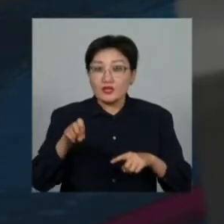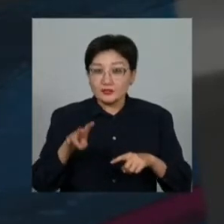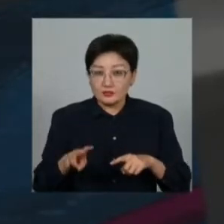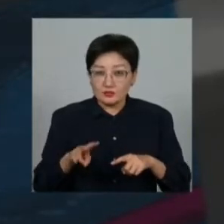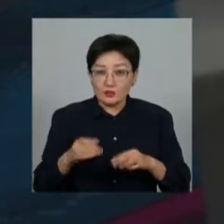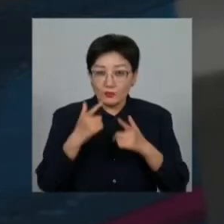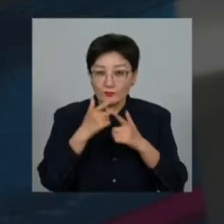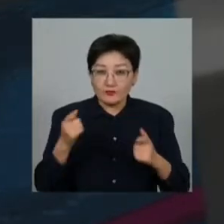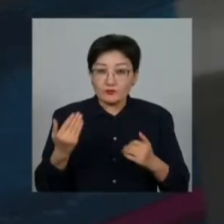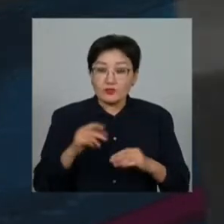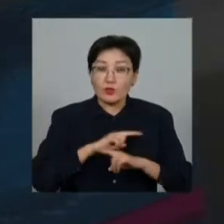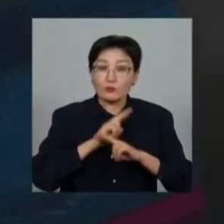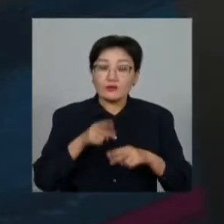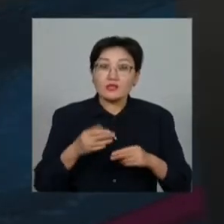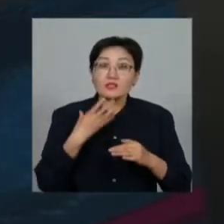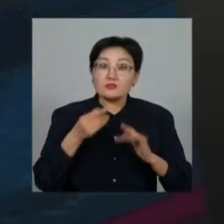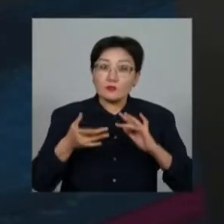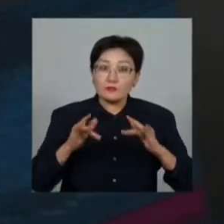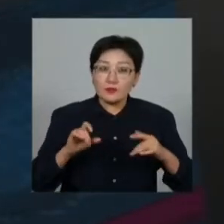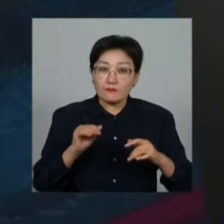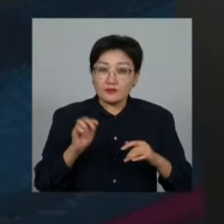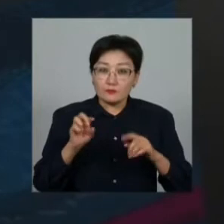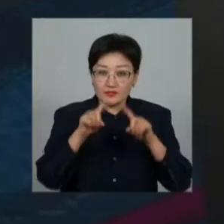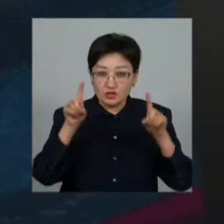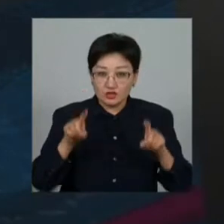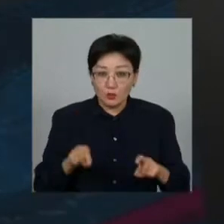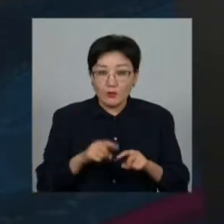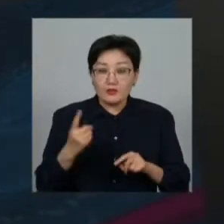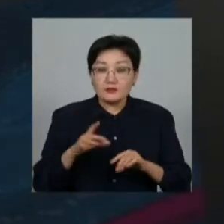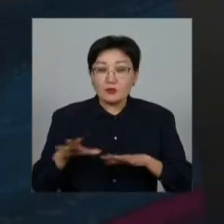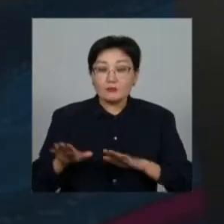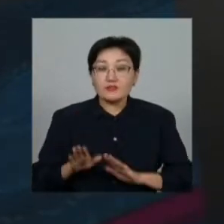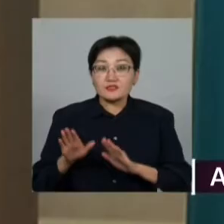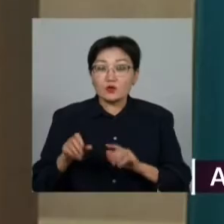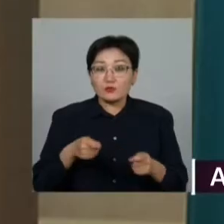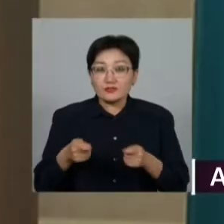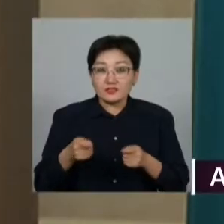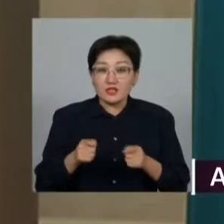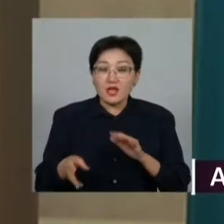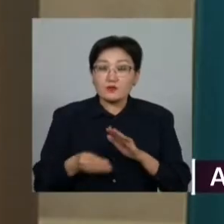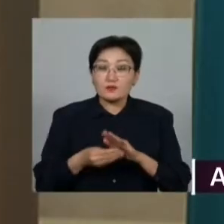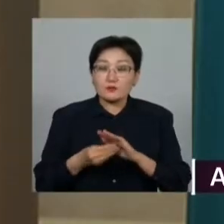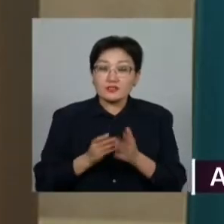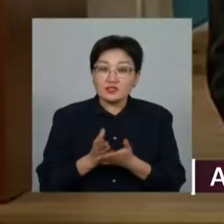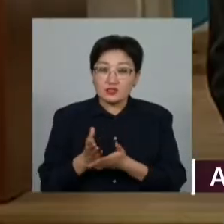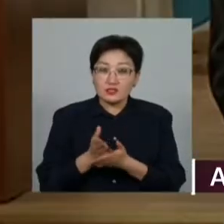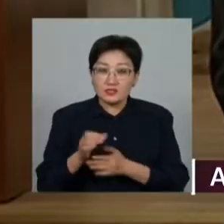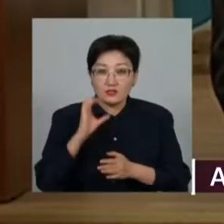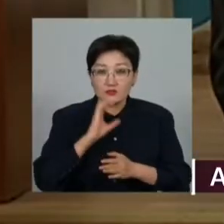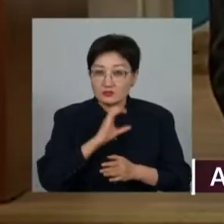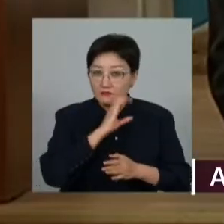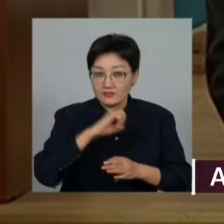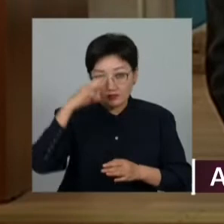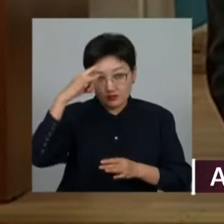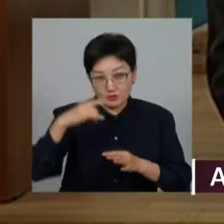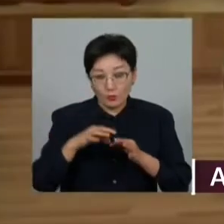информацию о его кончине на своей странице в facebook разместил первый заместитель руководителя он из служба из северо-казахстанской области